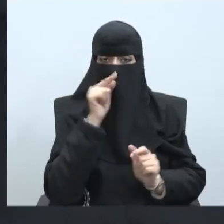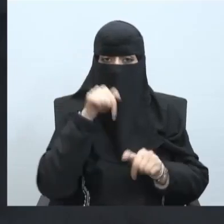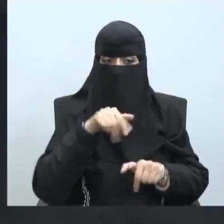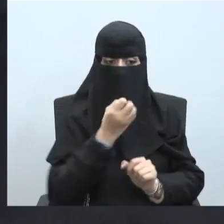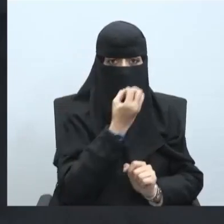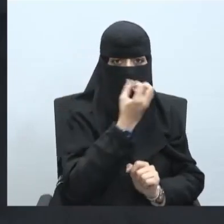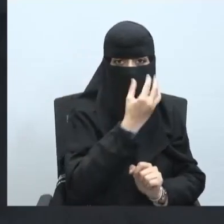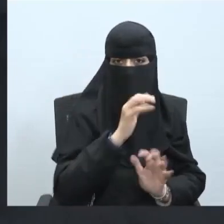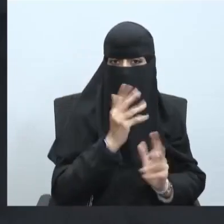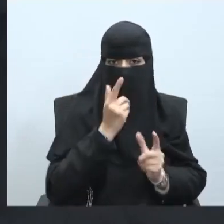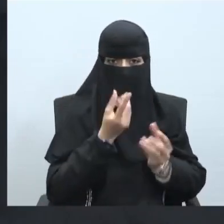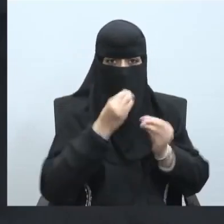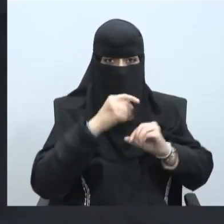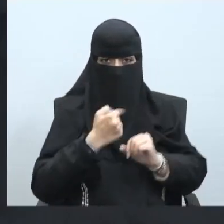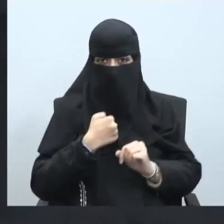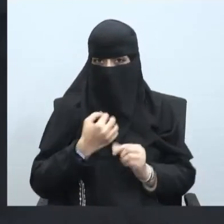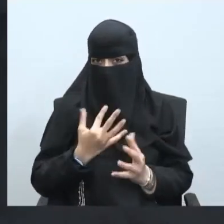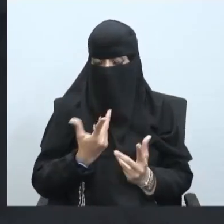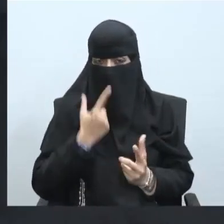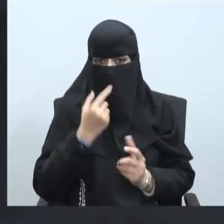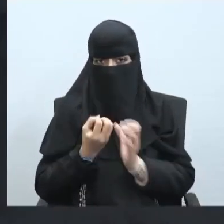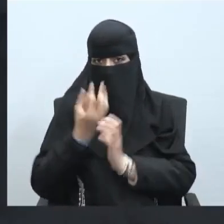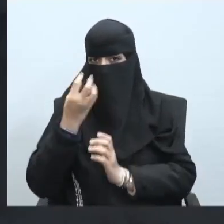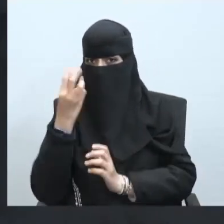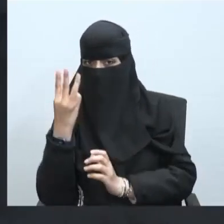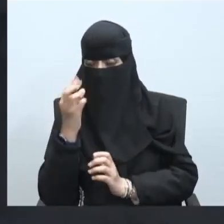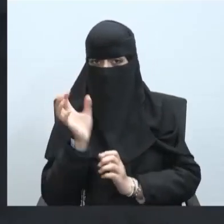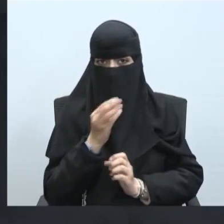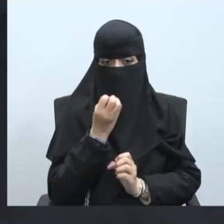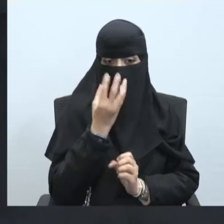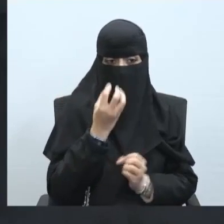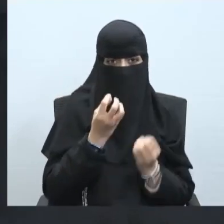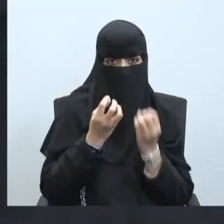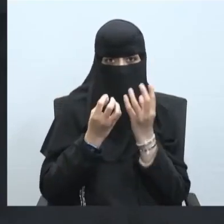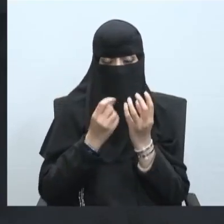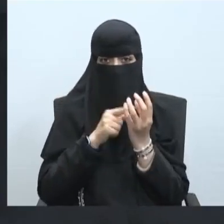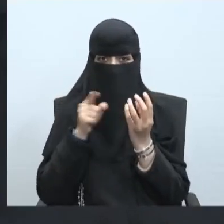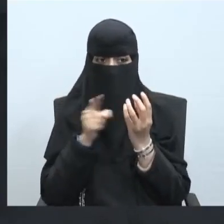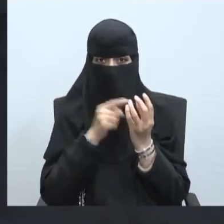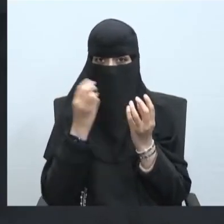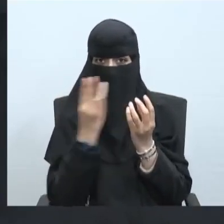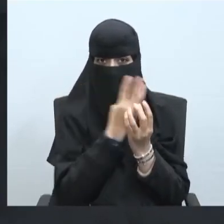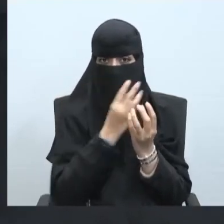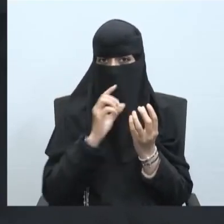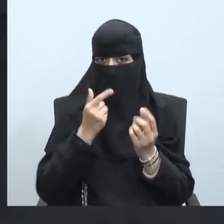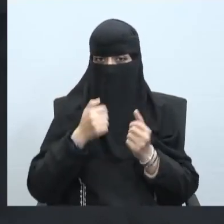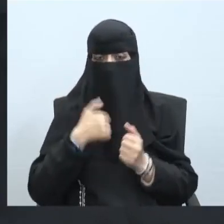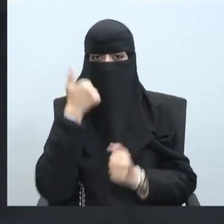زهرتين ابنائي وبناتي كم سيكون الزهره الاولى ثلاثه الزهره الثانيه ثلاثه كم مجموعها